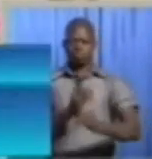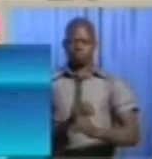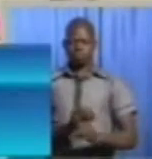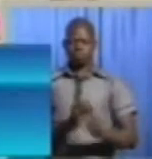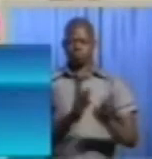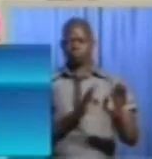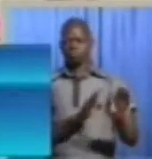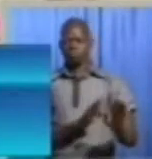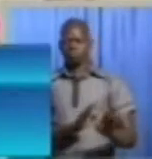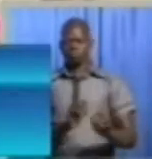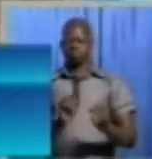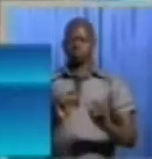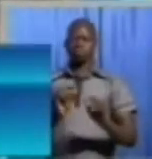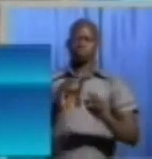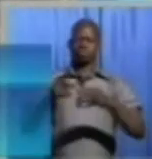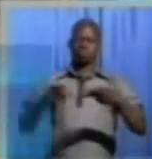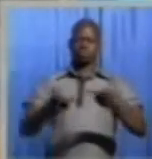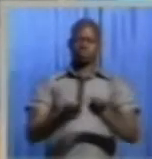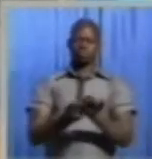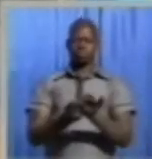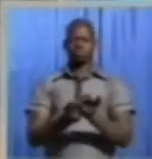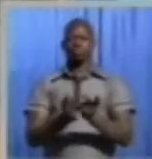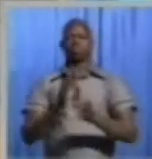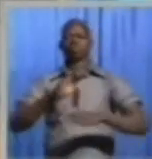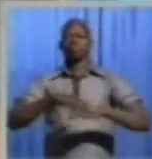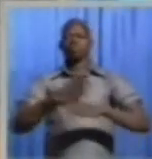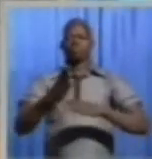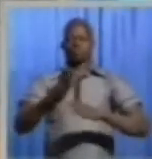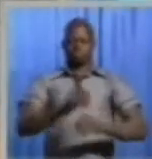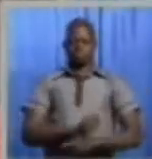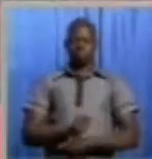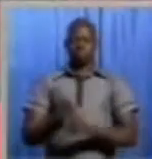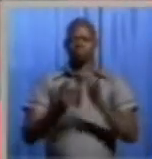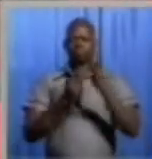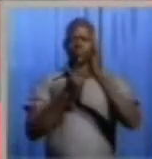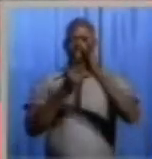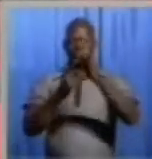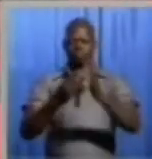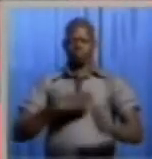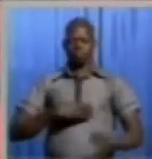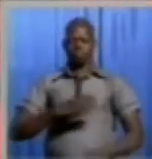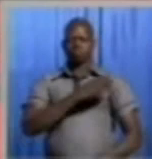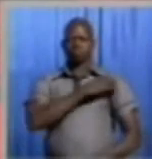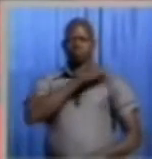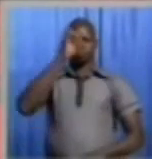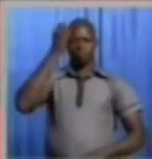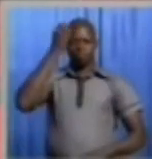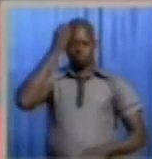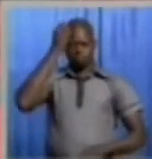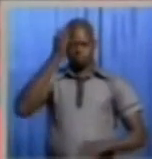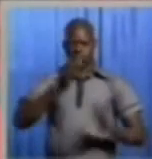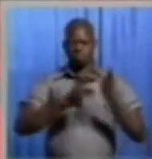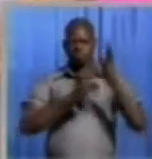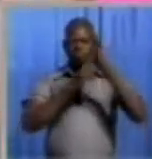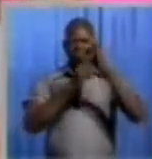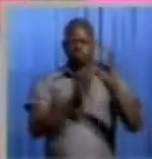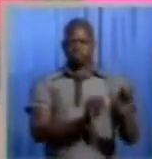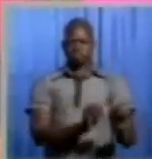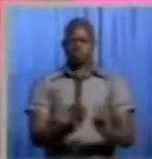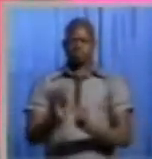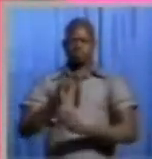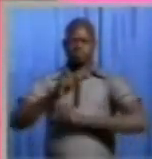peu de place à l'optimisme. Au-delà de la traditionnelle présentation de vœux au chef de l'État, les représentants des